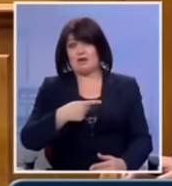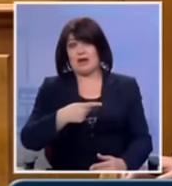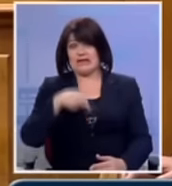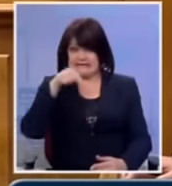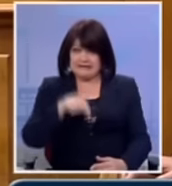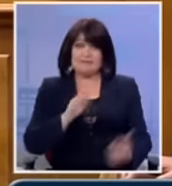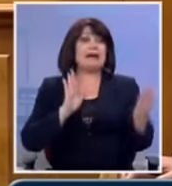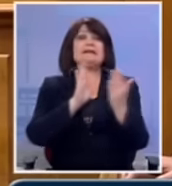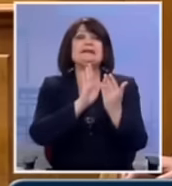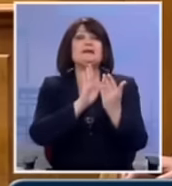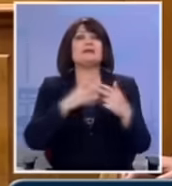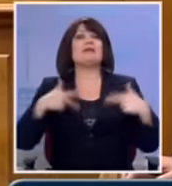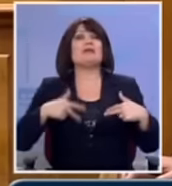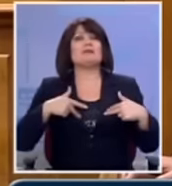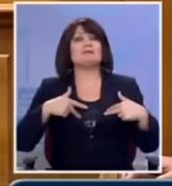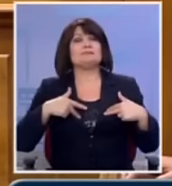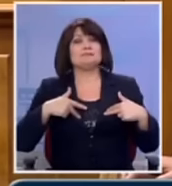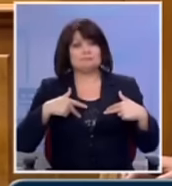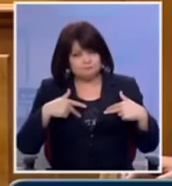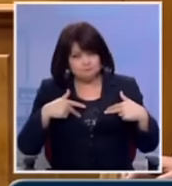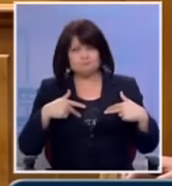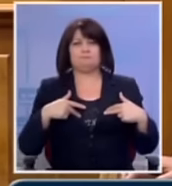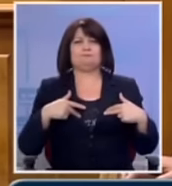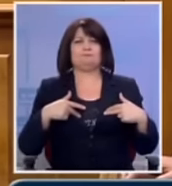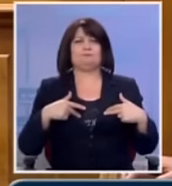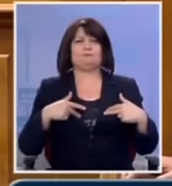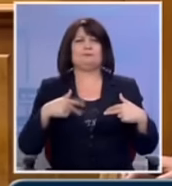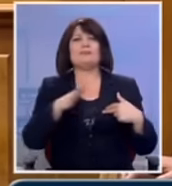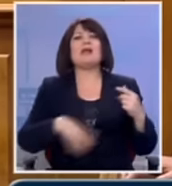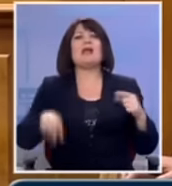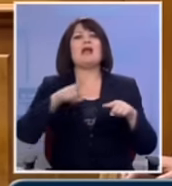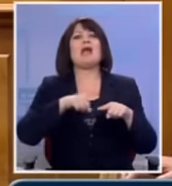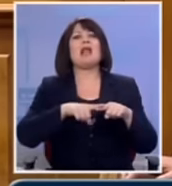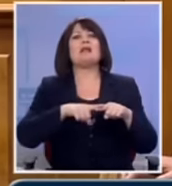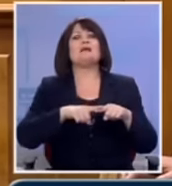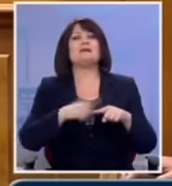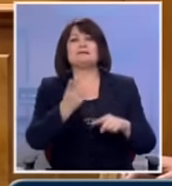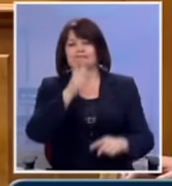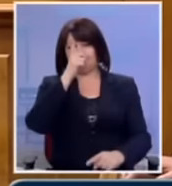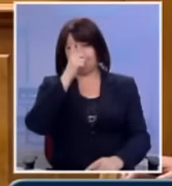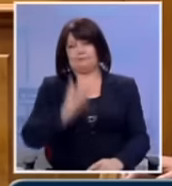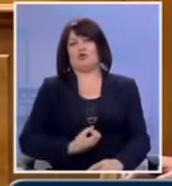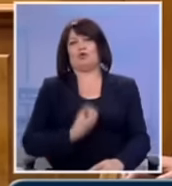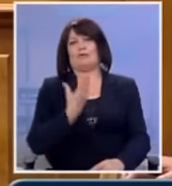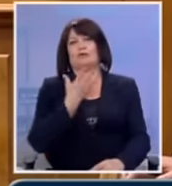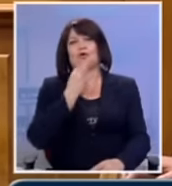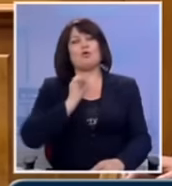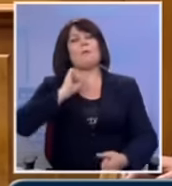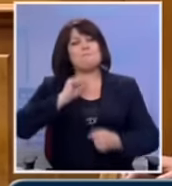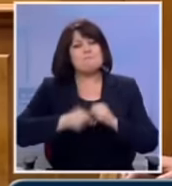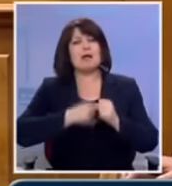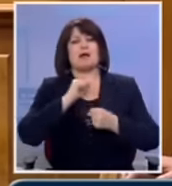σημερινής κυβέρνησης που κάνει τις Ελληνίδες και τους Έλληνες περήφανους διότι